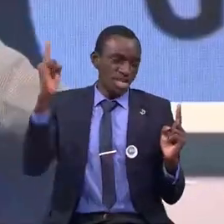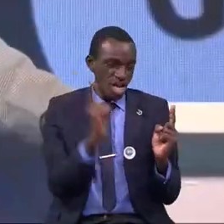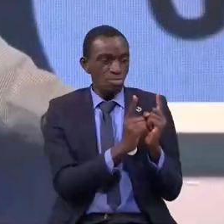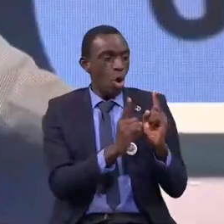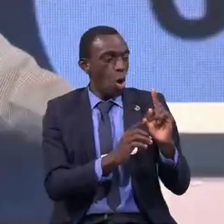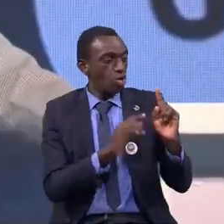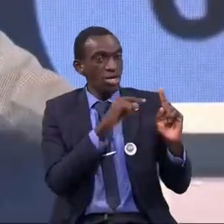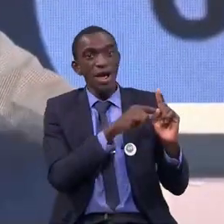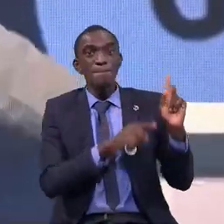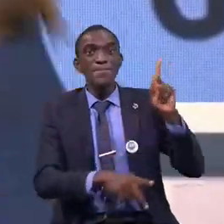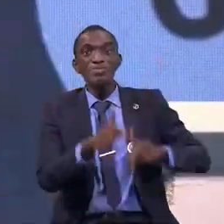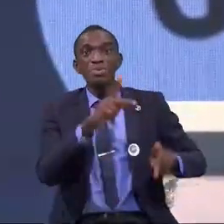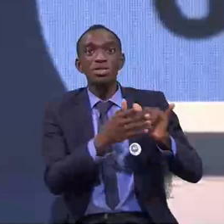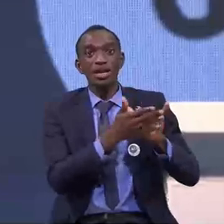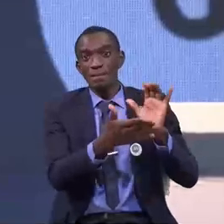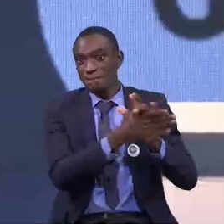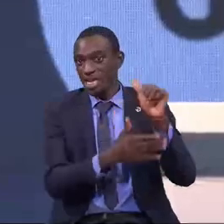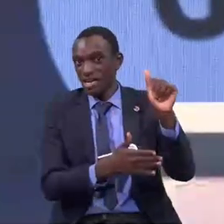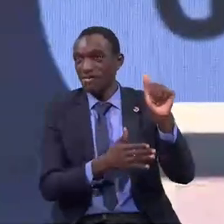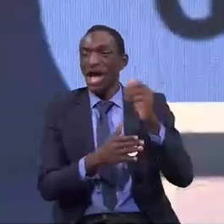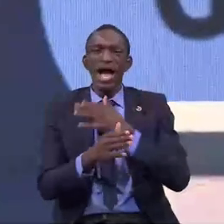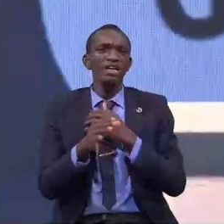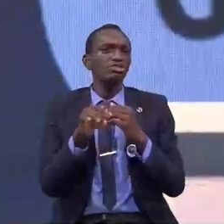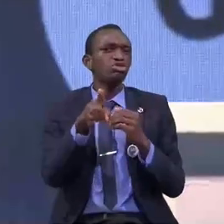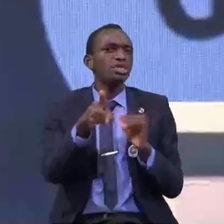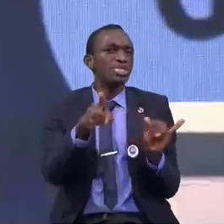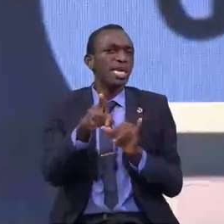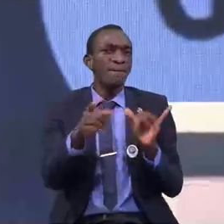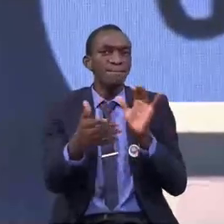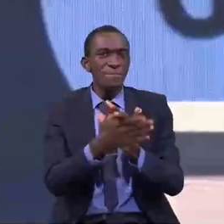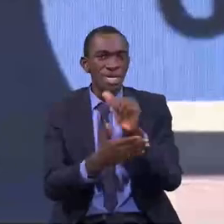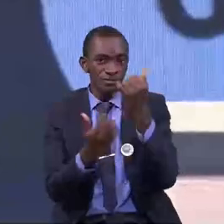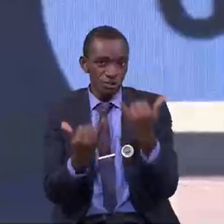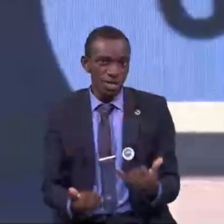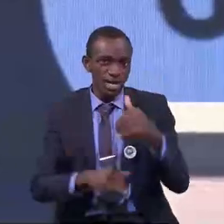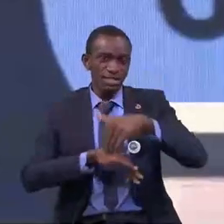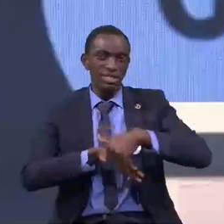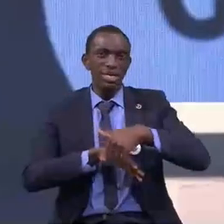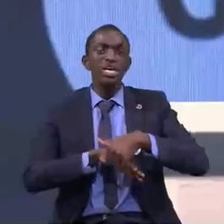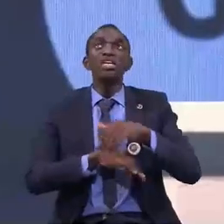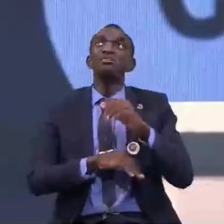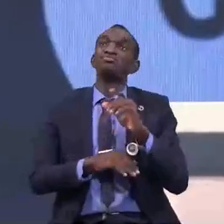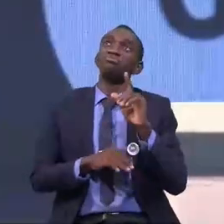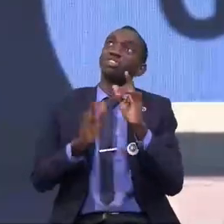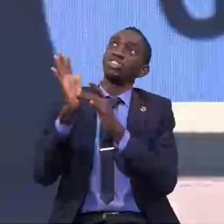Et cela est parvenu à tous ceux-là qui ont cru. Et comme vous croyez ce soir,